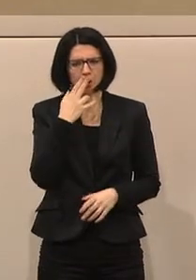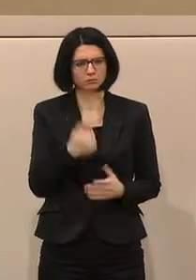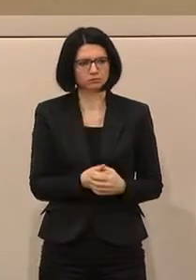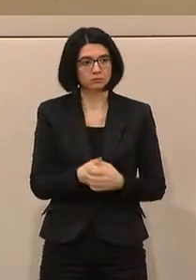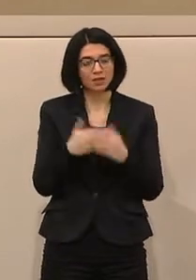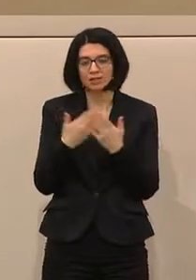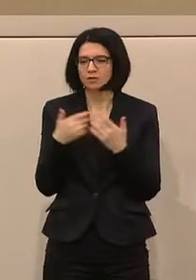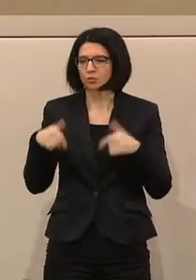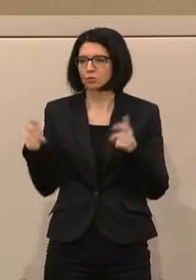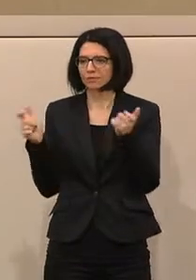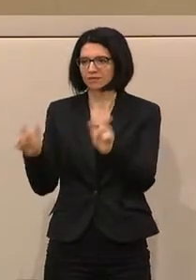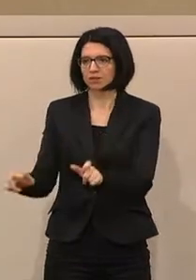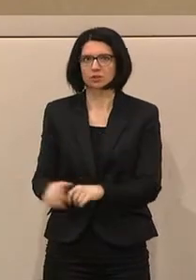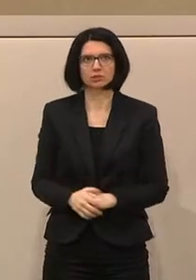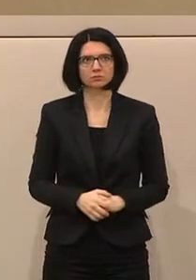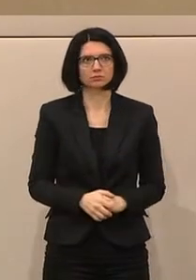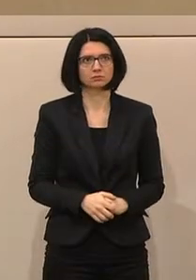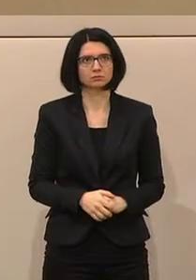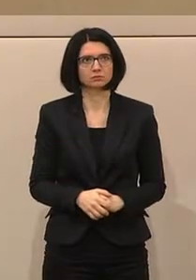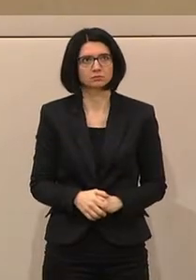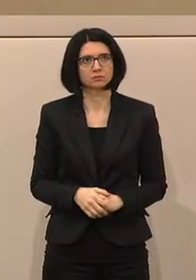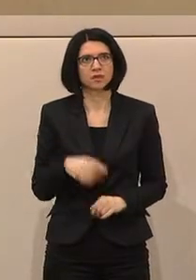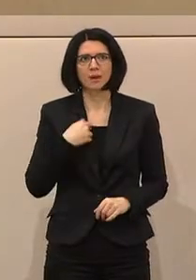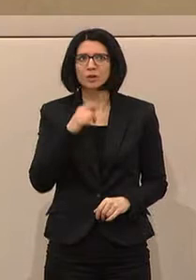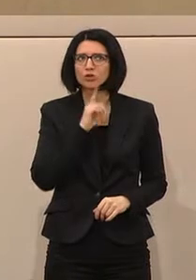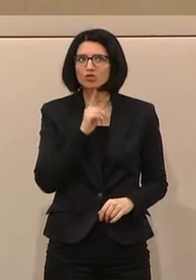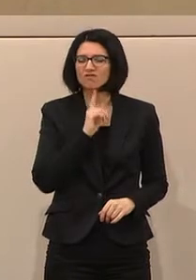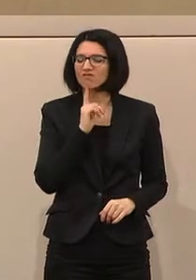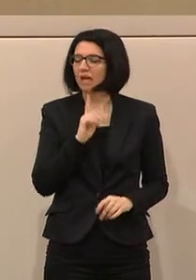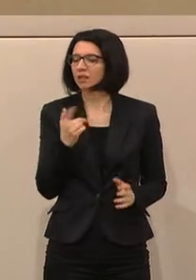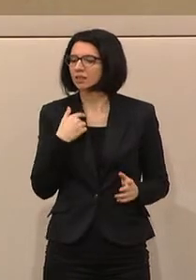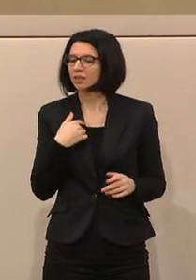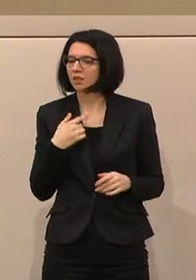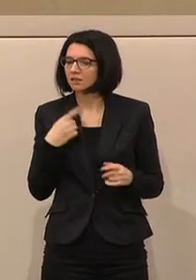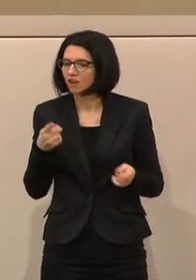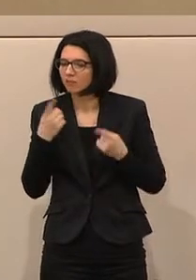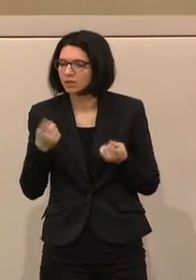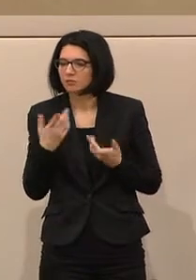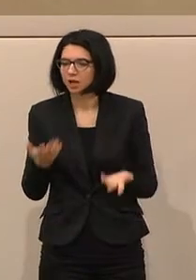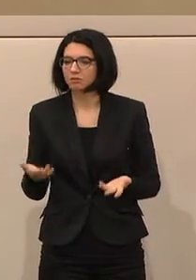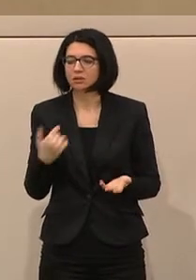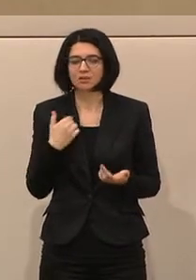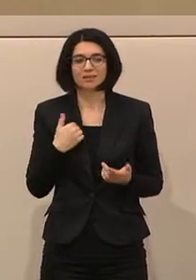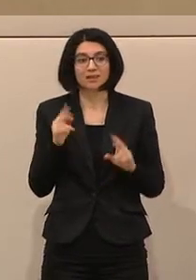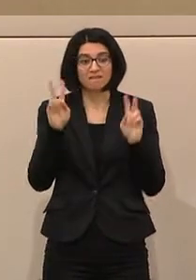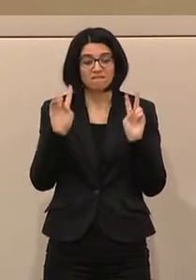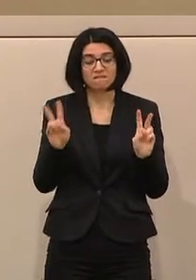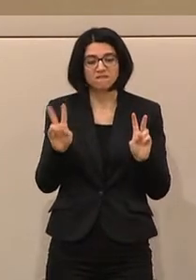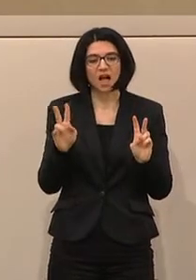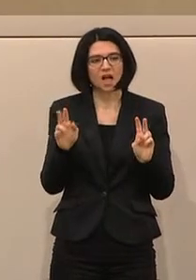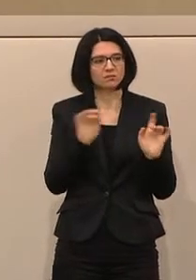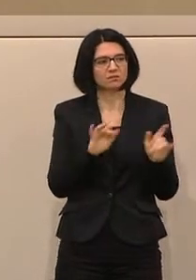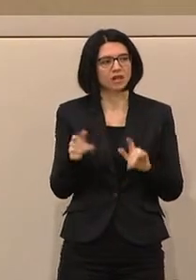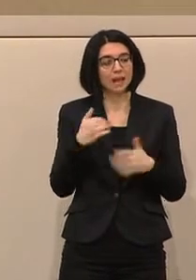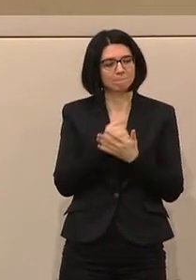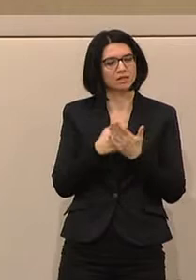über Prävention. Dabei beachten wir aber zu wenig, dass eine der wirklichen präventiven